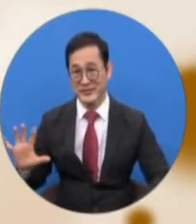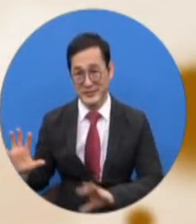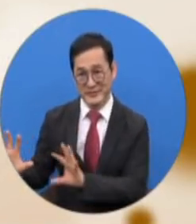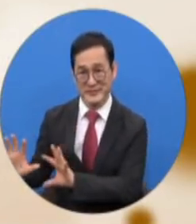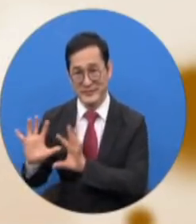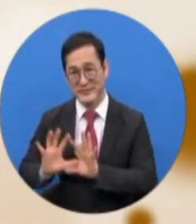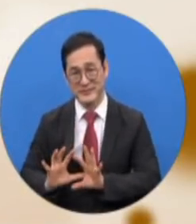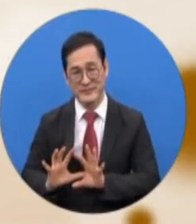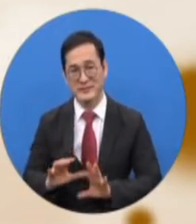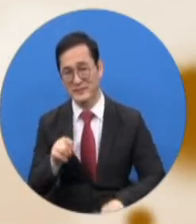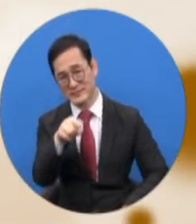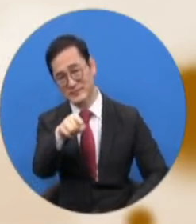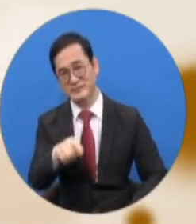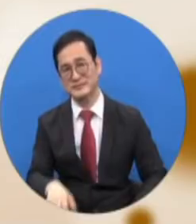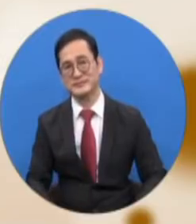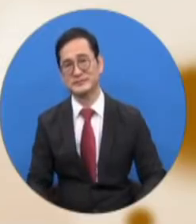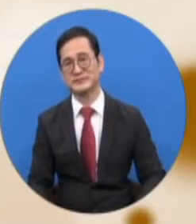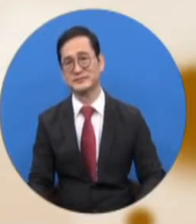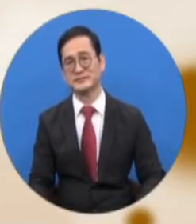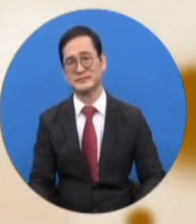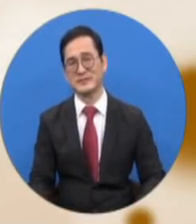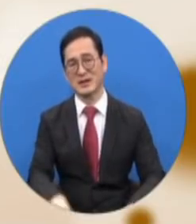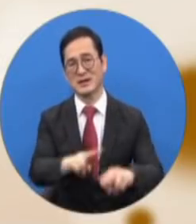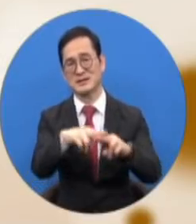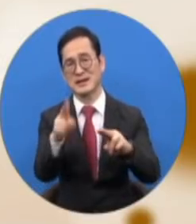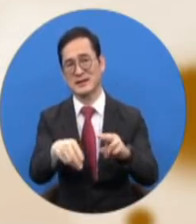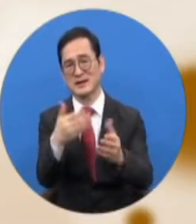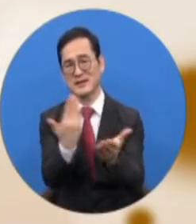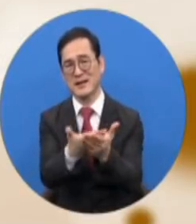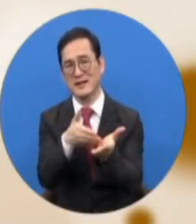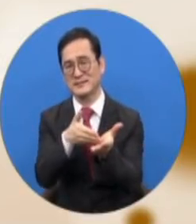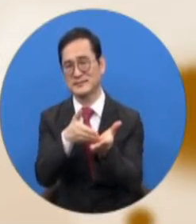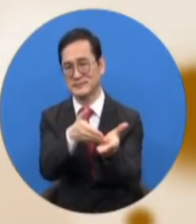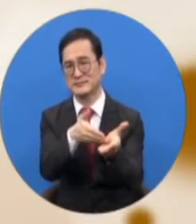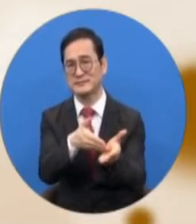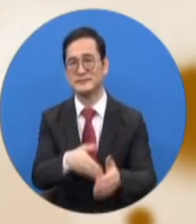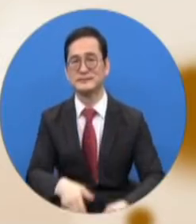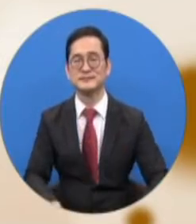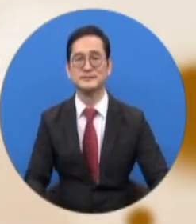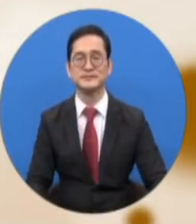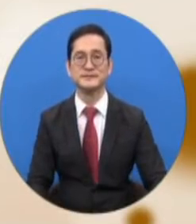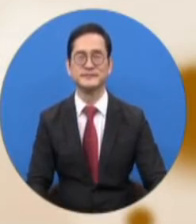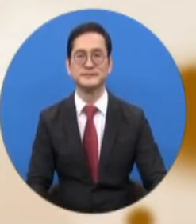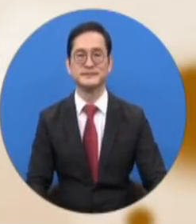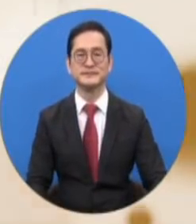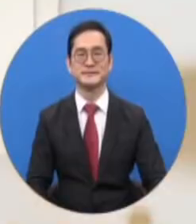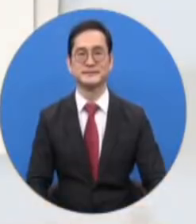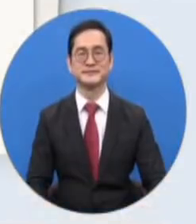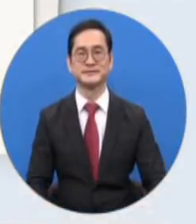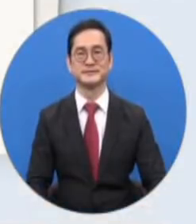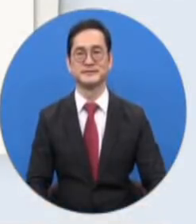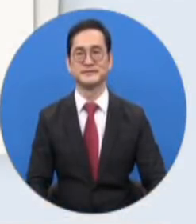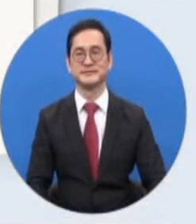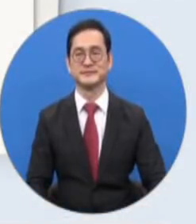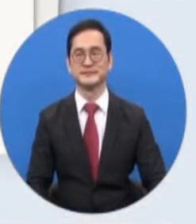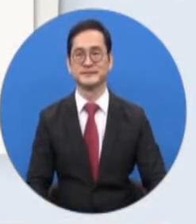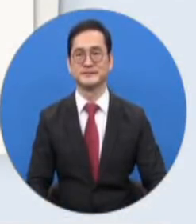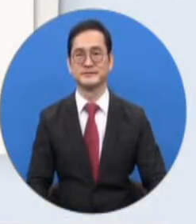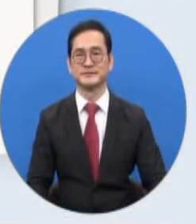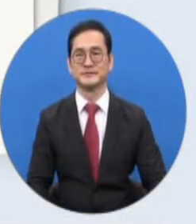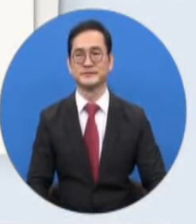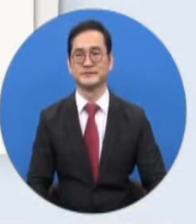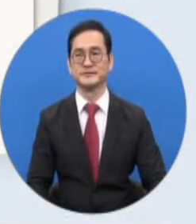노정희 선관위원장의 사퇴를 요구하고 나섰습니다. 굉장히 초유의